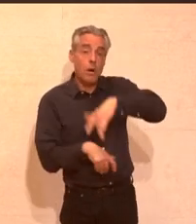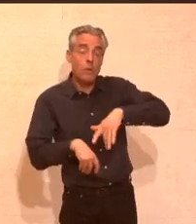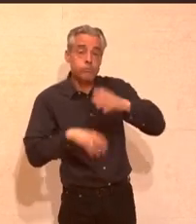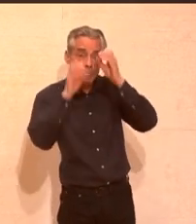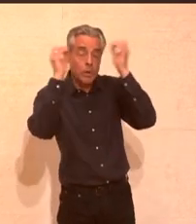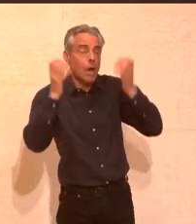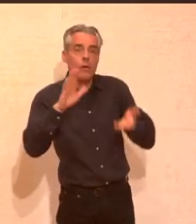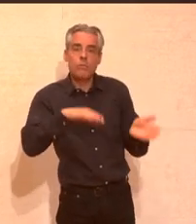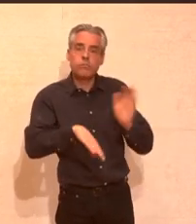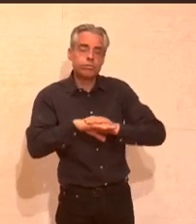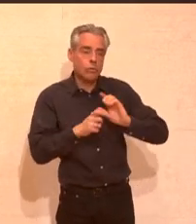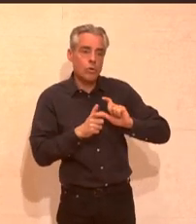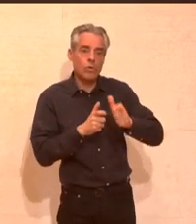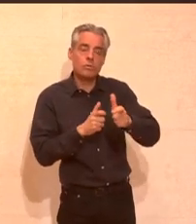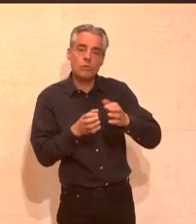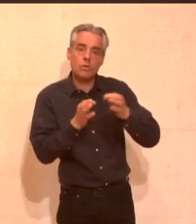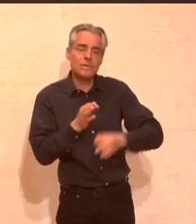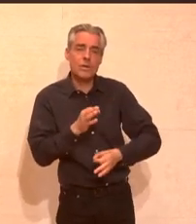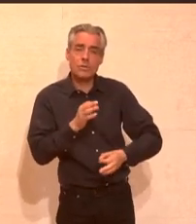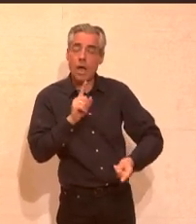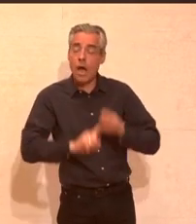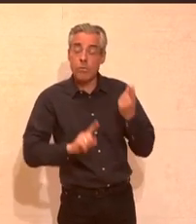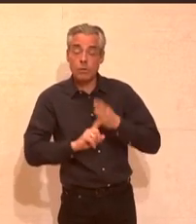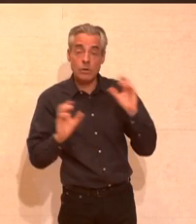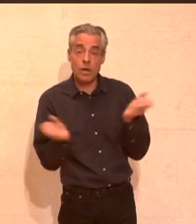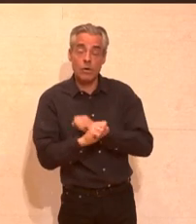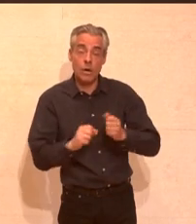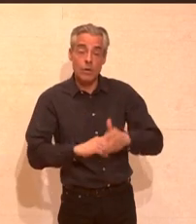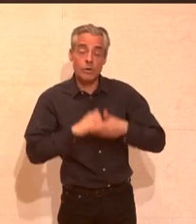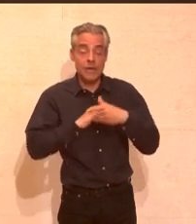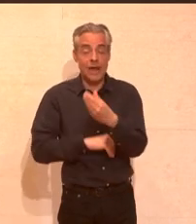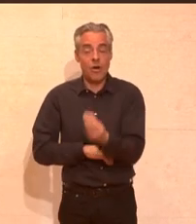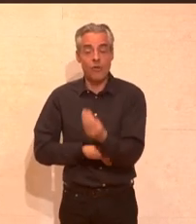pourtant des conséquences vertigineuses en matière de pratique et de construction de l'enfant.